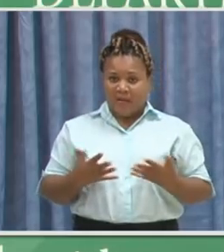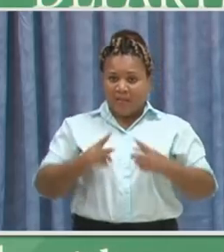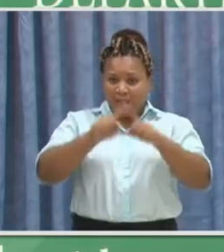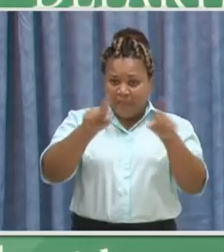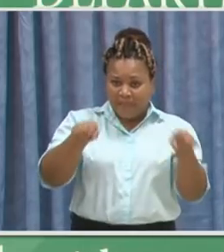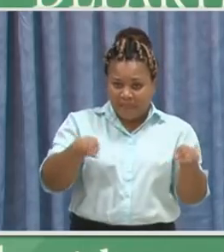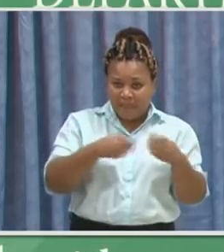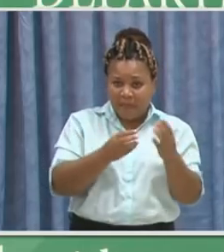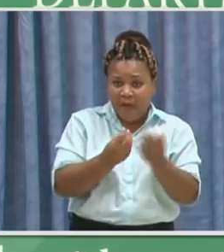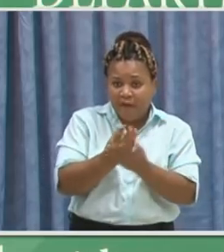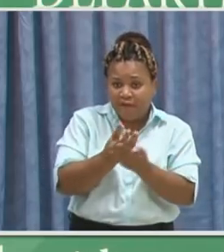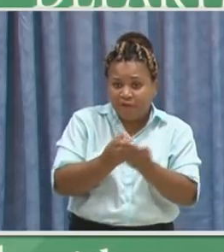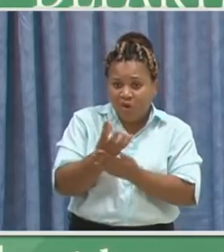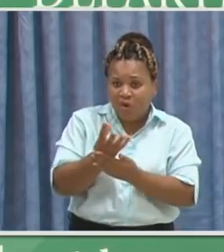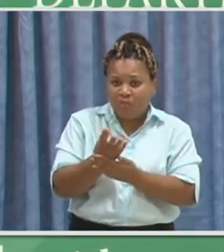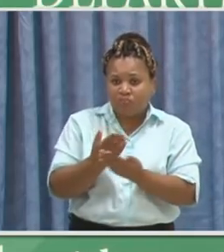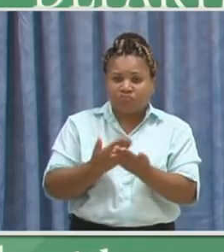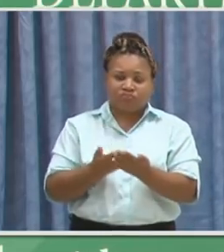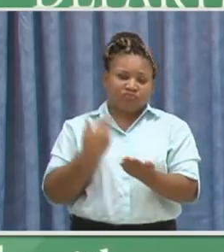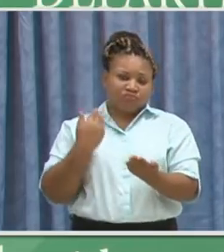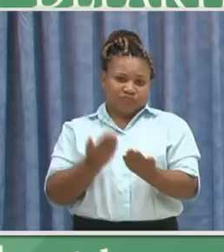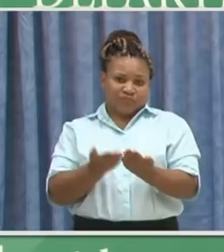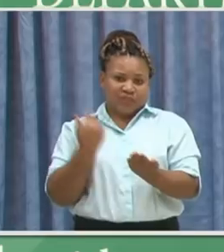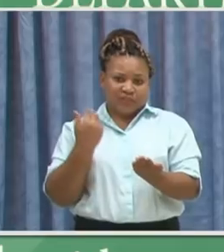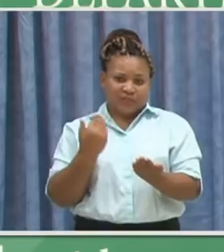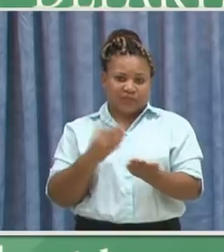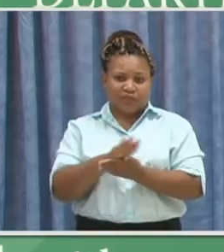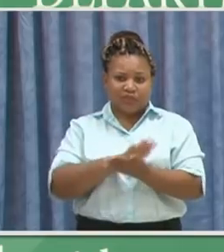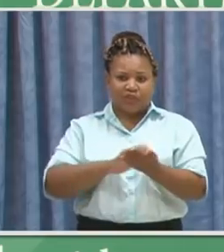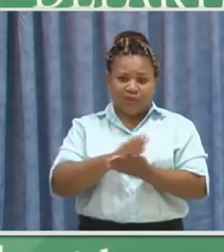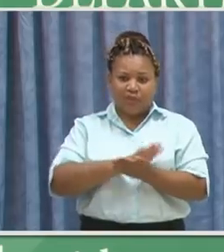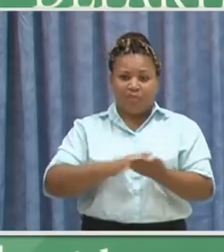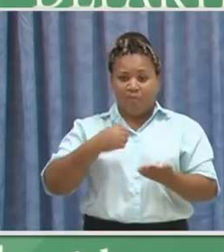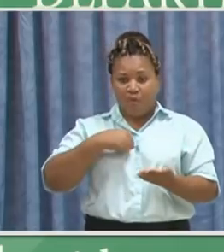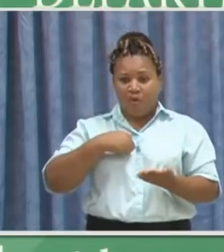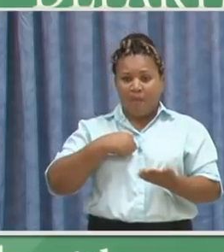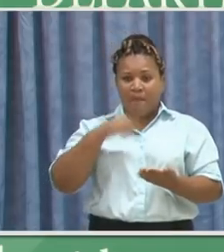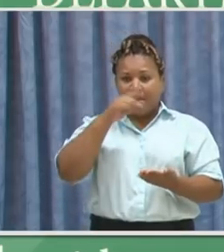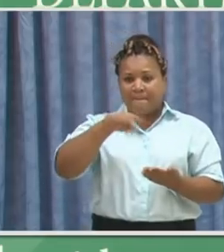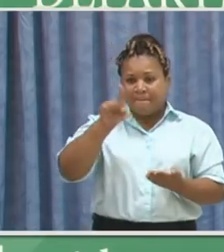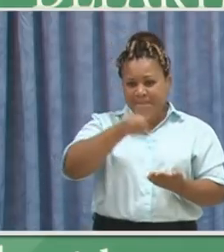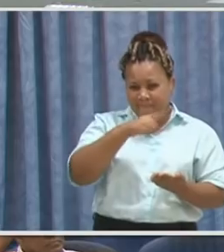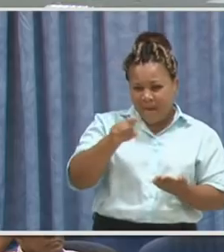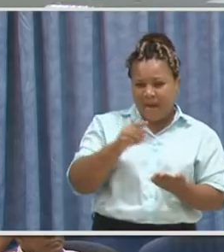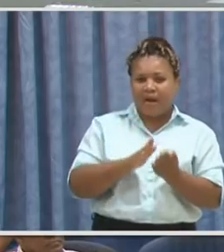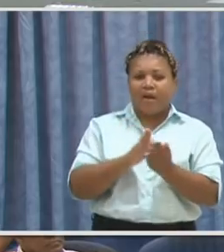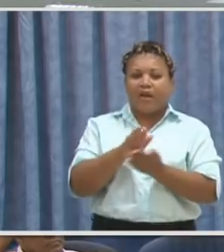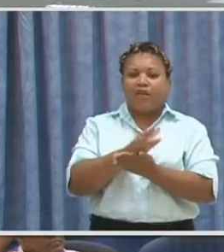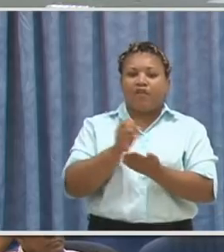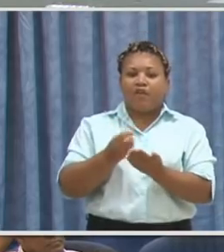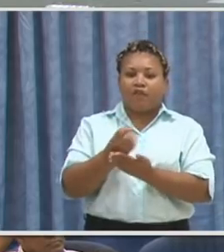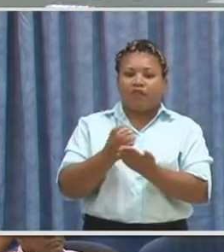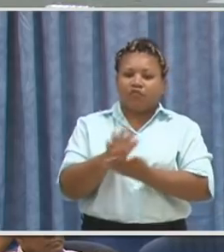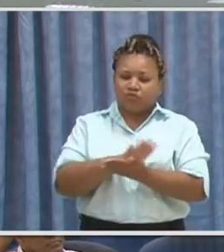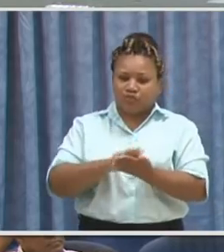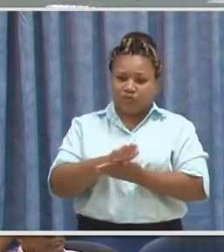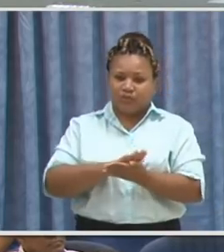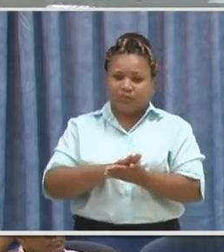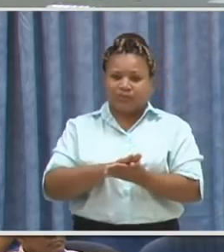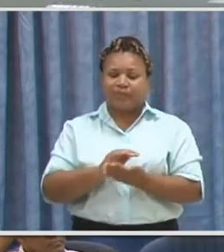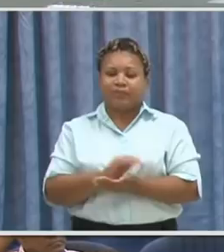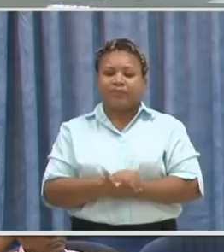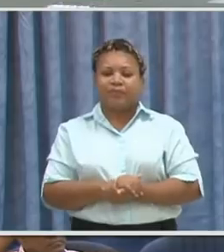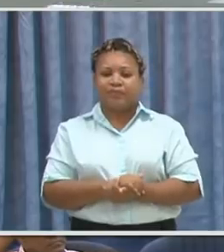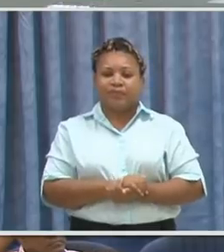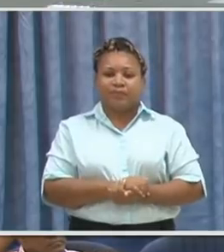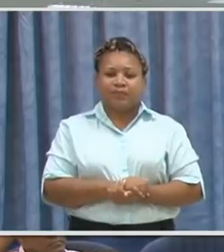Avant de faire un bouton en anglais, nous pouvons travailler loin un grid, ou bien loin la table, qui outline